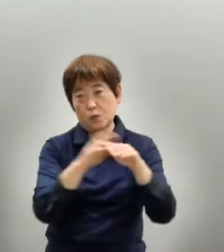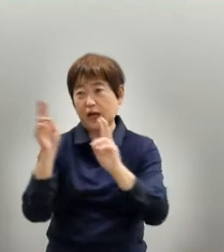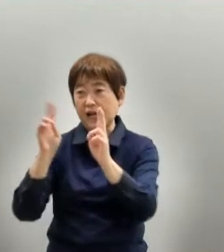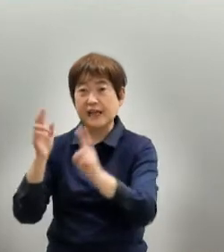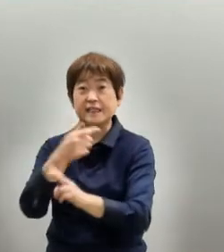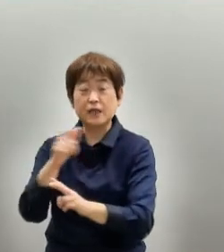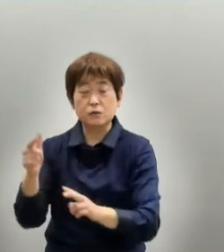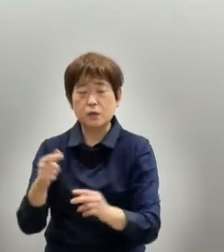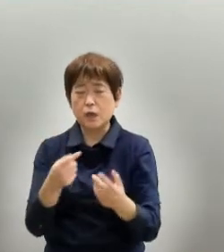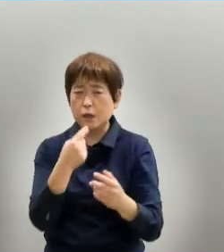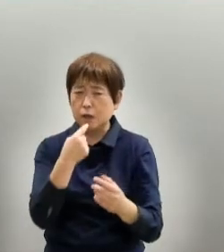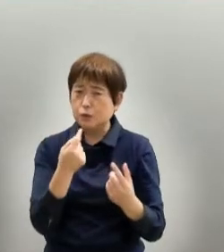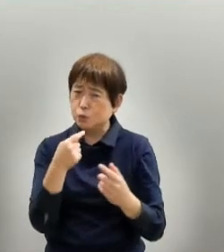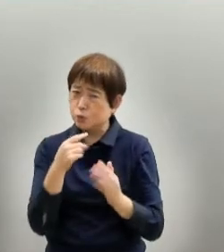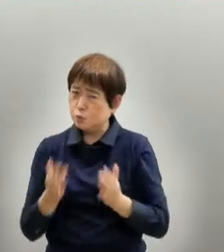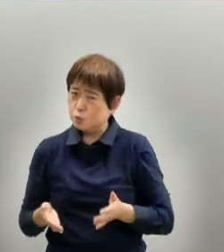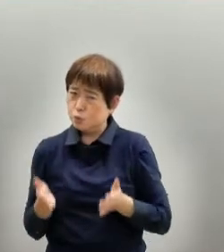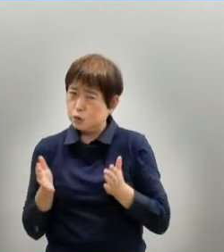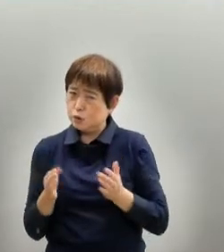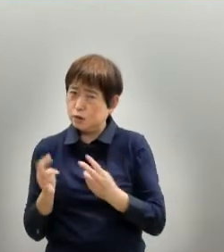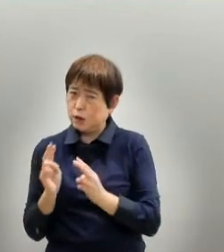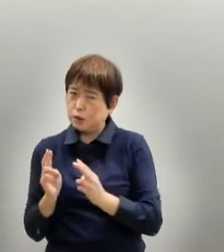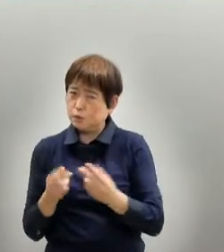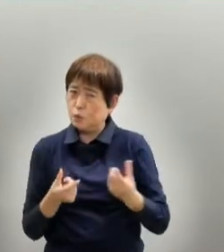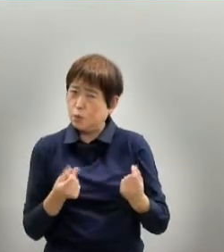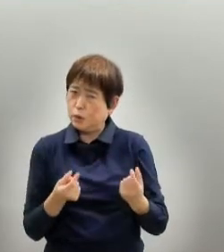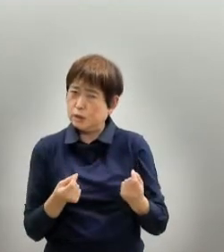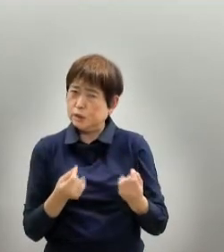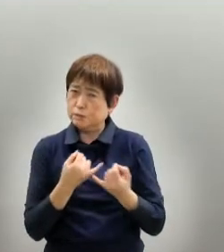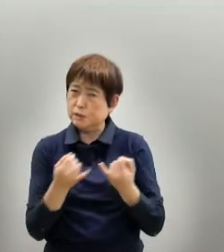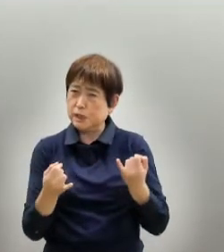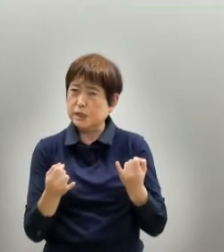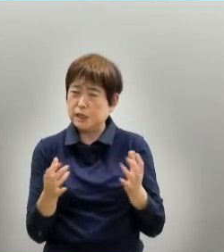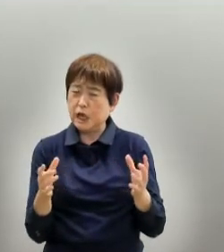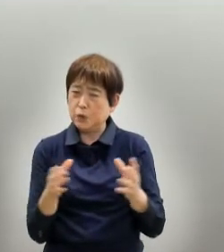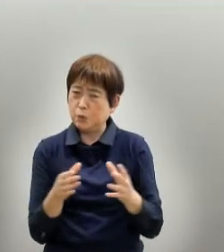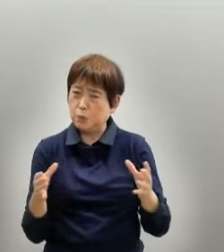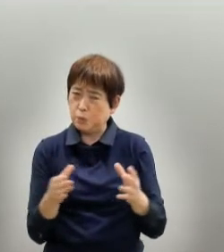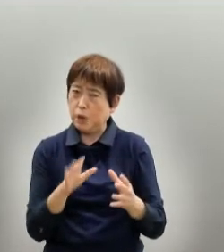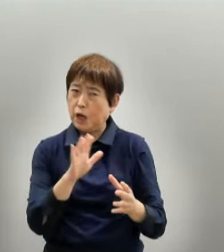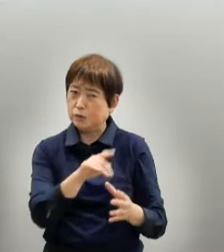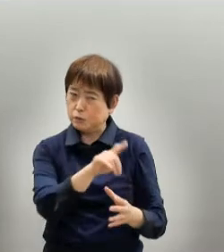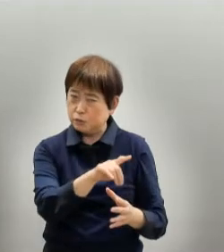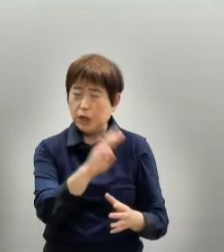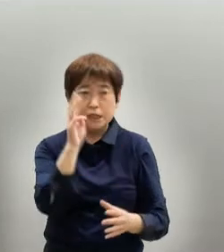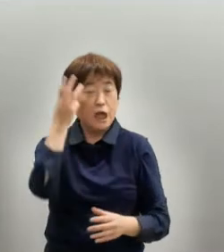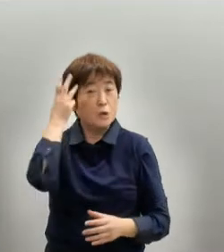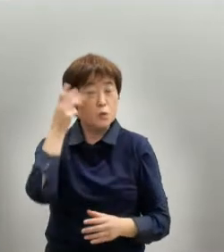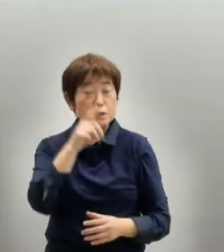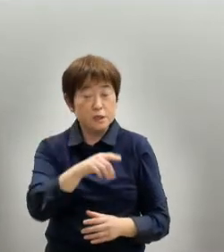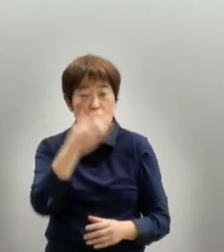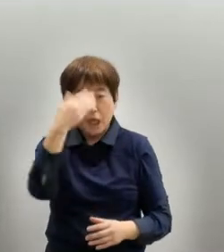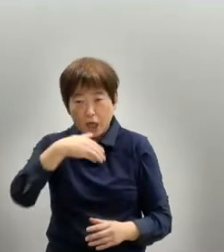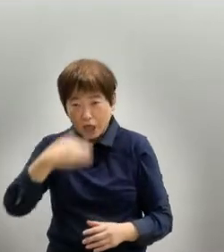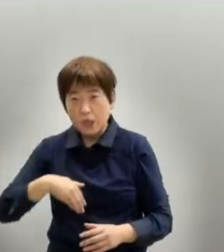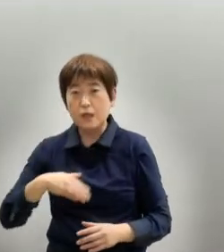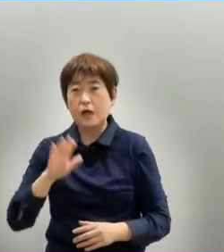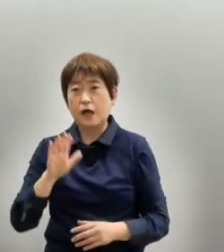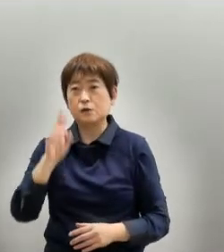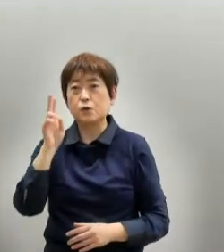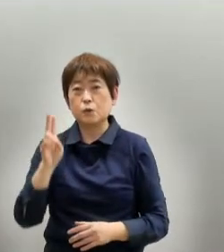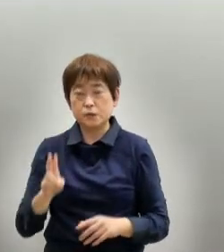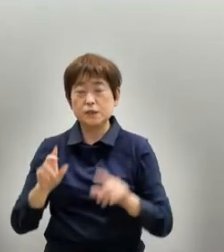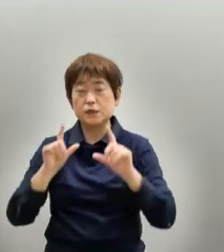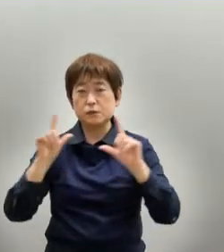けるというものでございます。以上がスクリーンによる説明でございますけれども、あとお手元に配布させてい